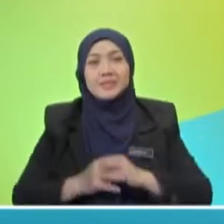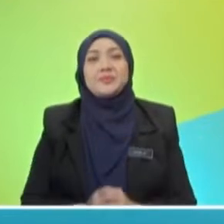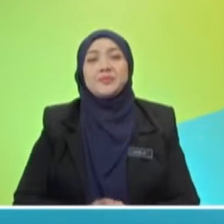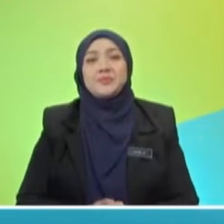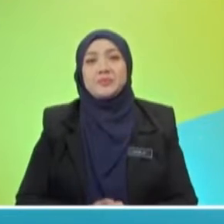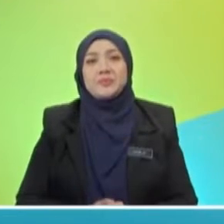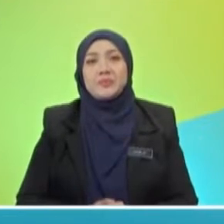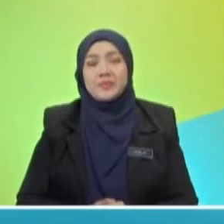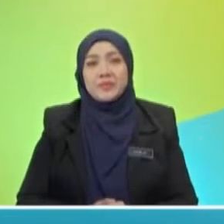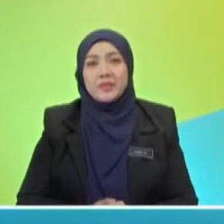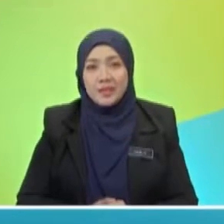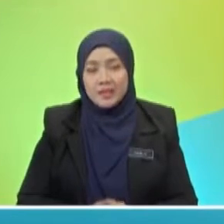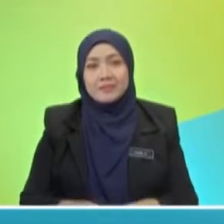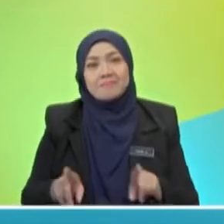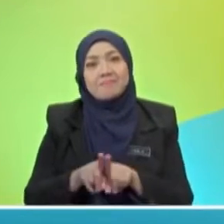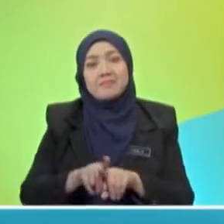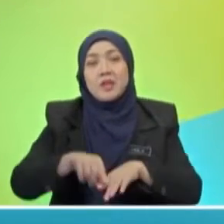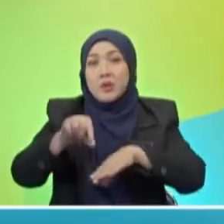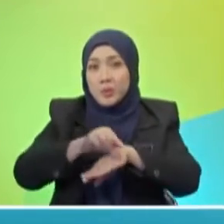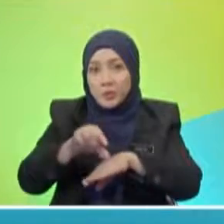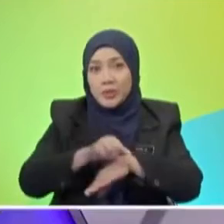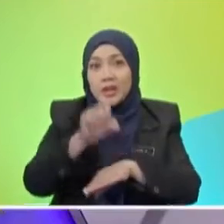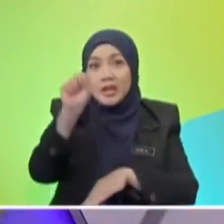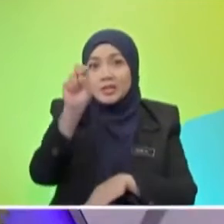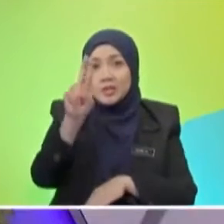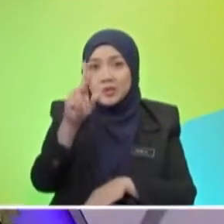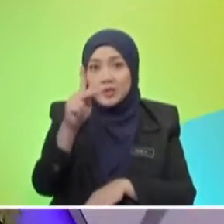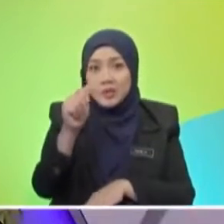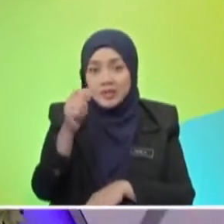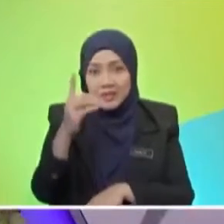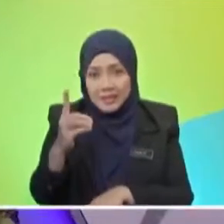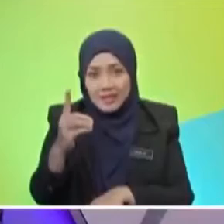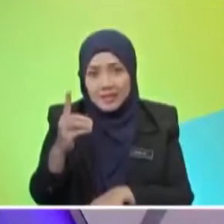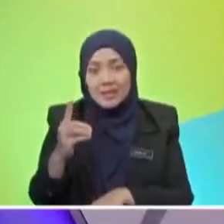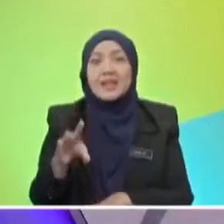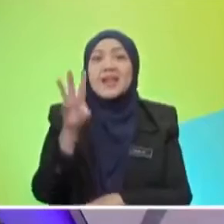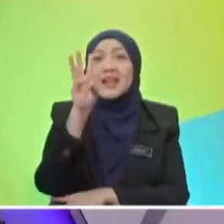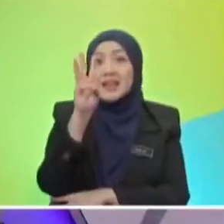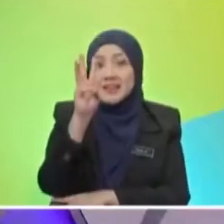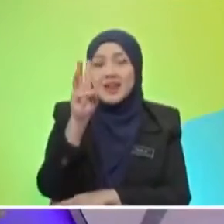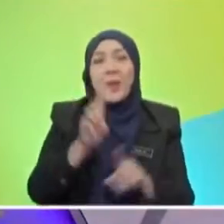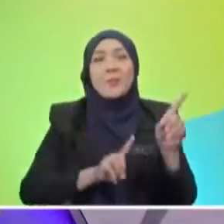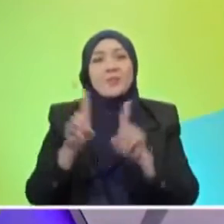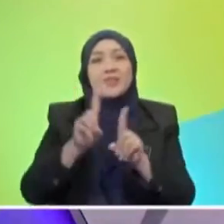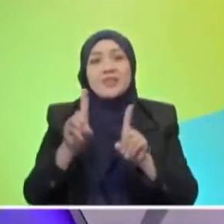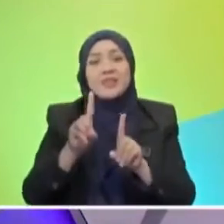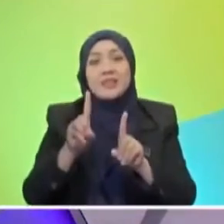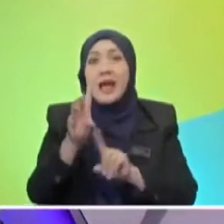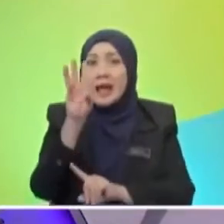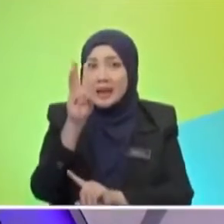menggunakan kaedah sukat. Jadi jawapannya betul. Tepat. Saya beri 6 bintang padanya.